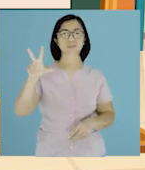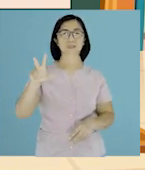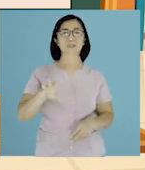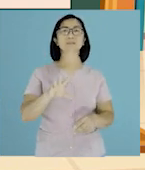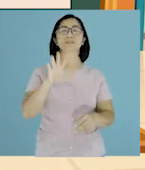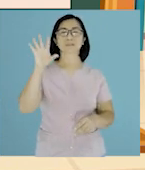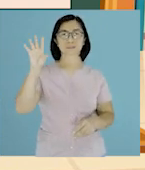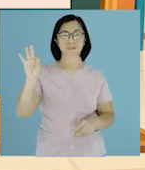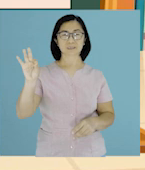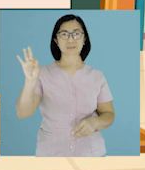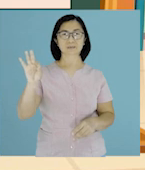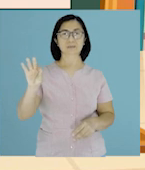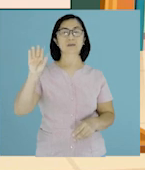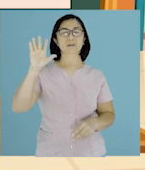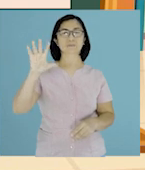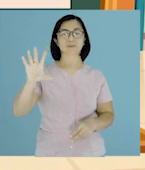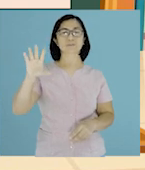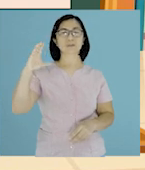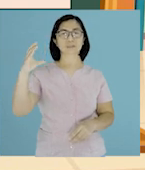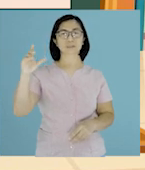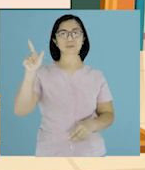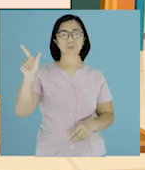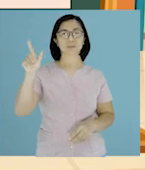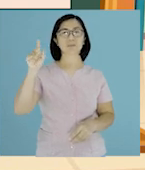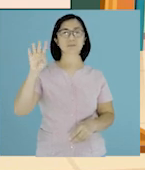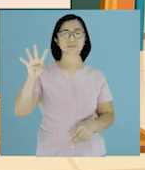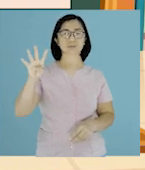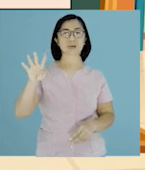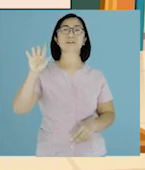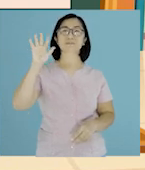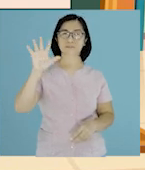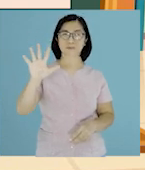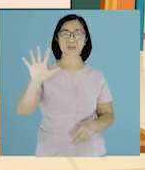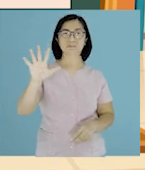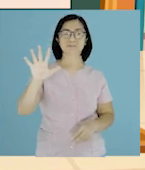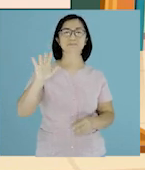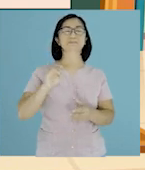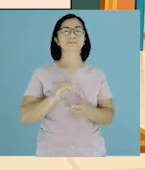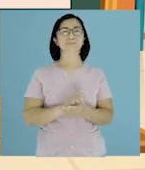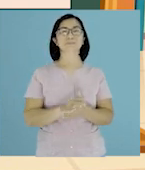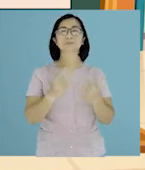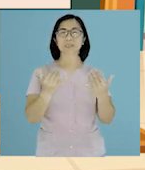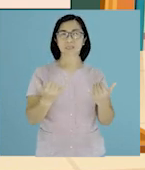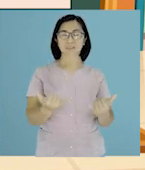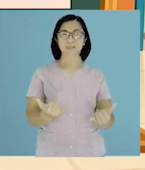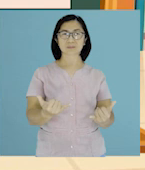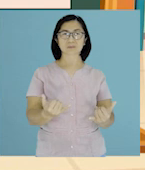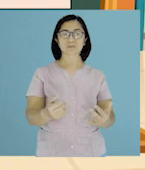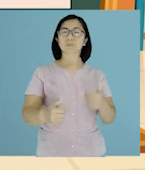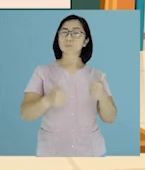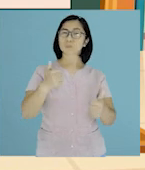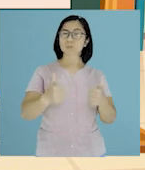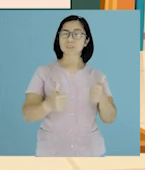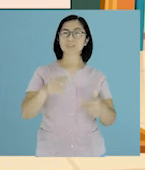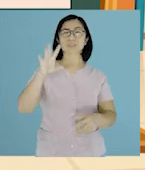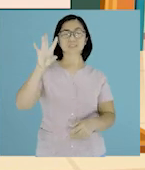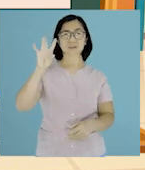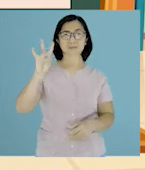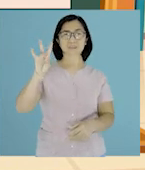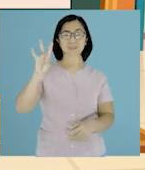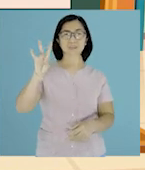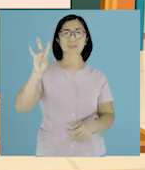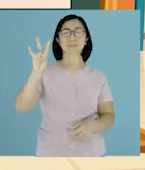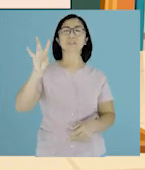923, ang 9. At sa 524, ang 5. Ngayon, alin